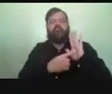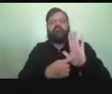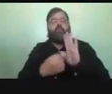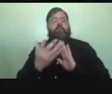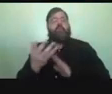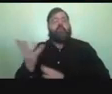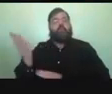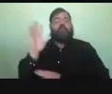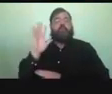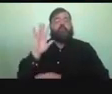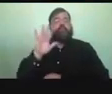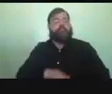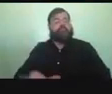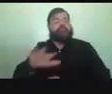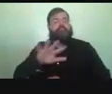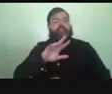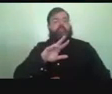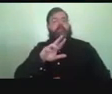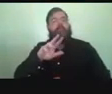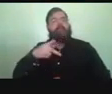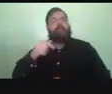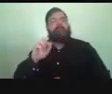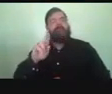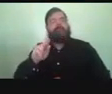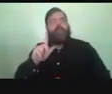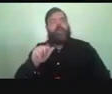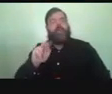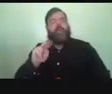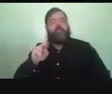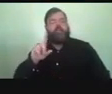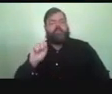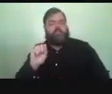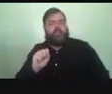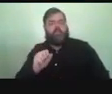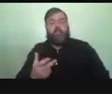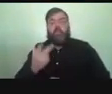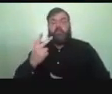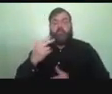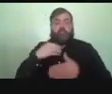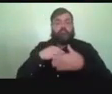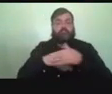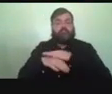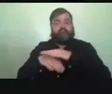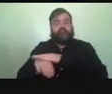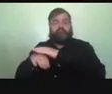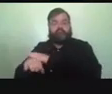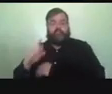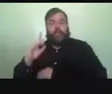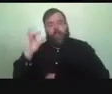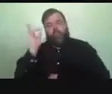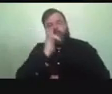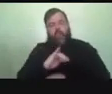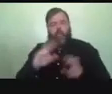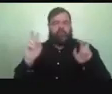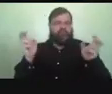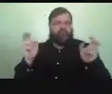Na shule hii imeundwa kwa njia ambayo inasaidia